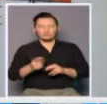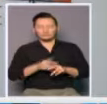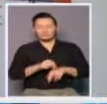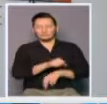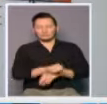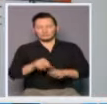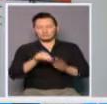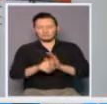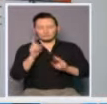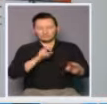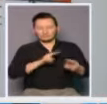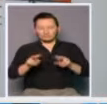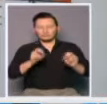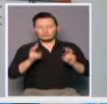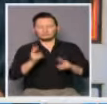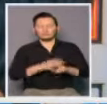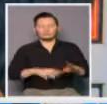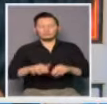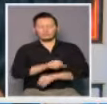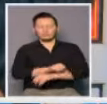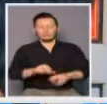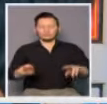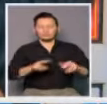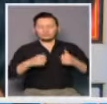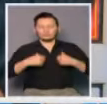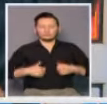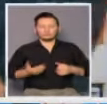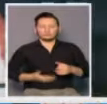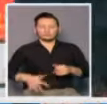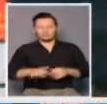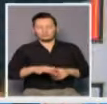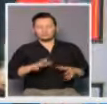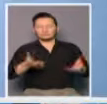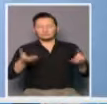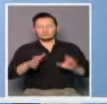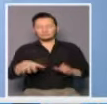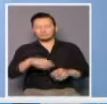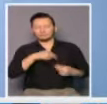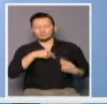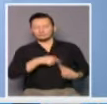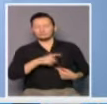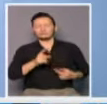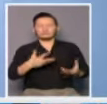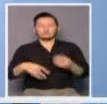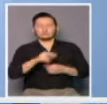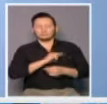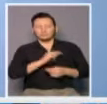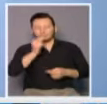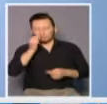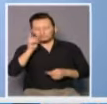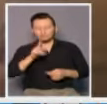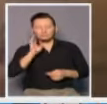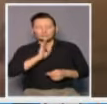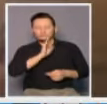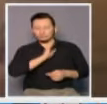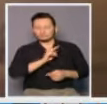пограничников, которые охраняют безопасность границ и спокойствие нашей мирной страны, возложена огромная задача. Здесь работают как мужчины, так и